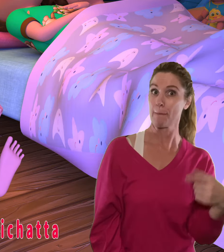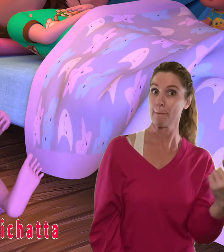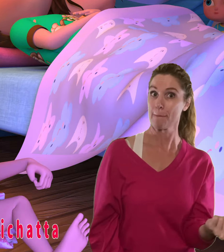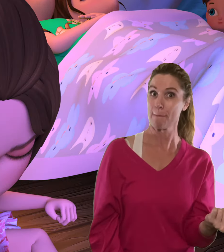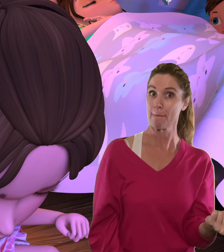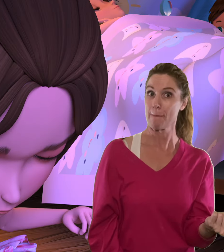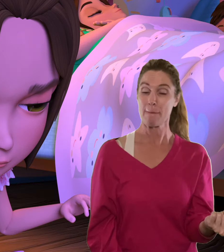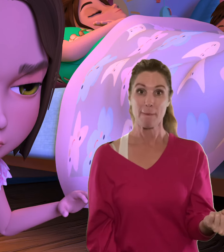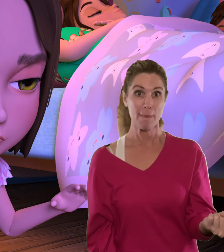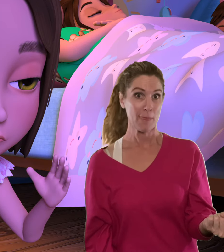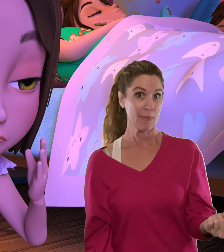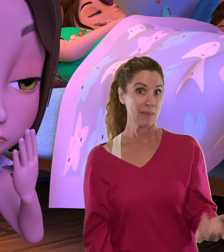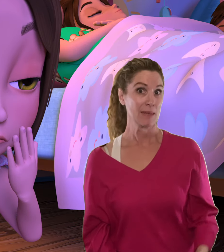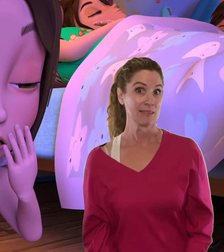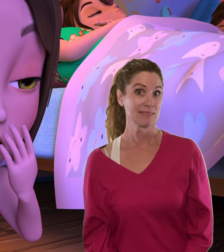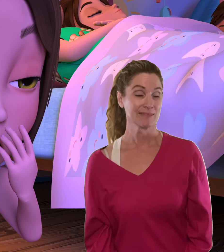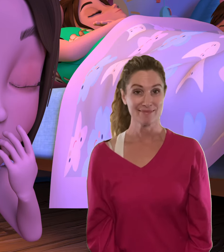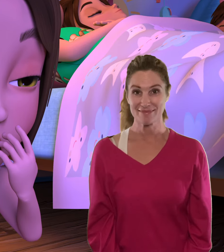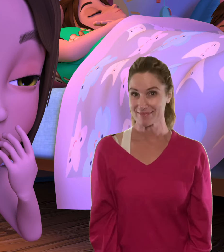匹落ちちゃっ